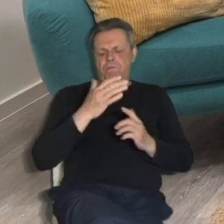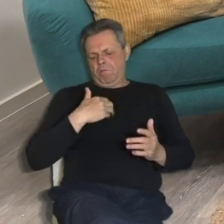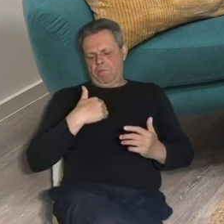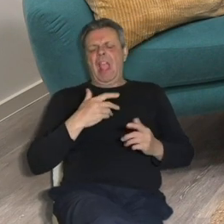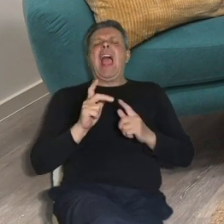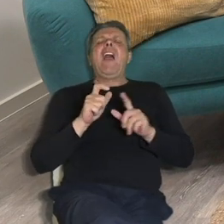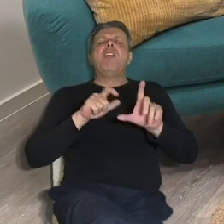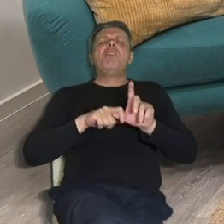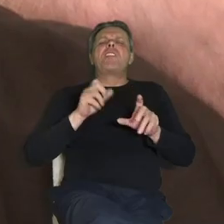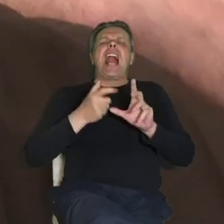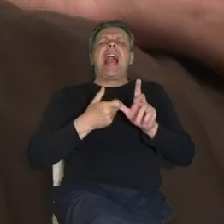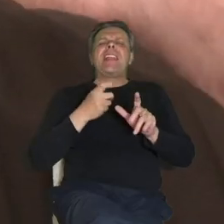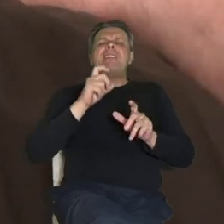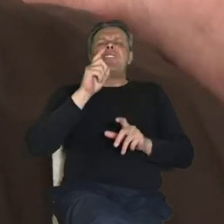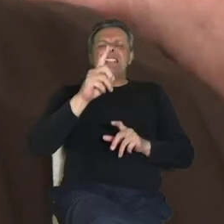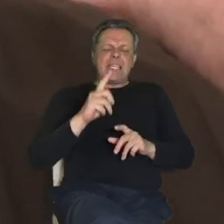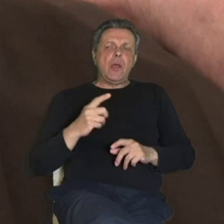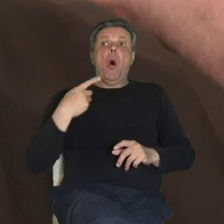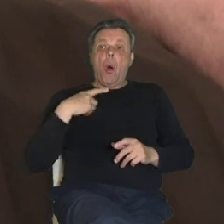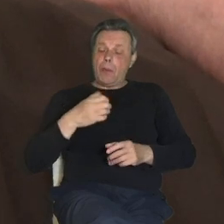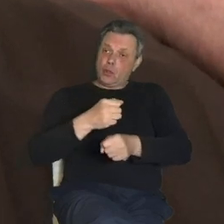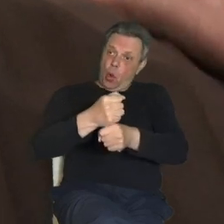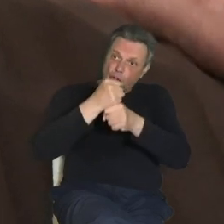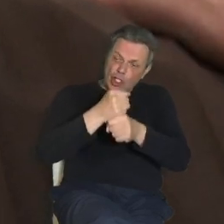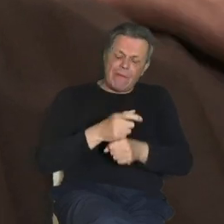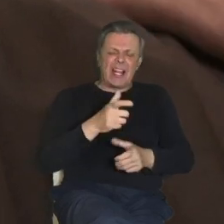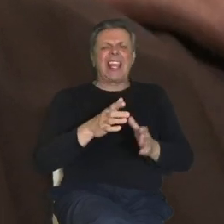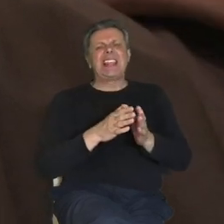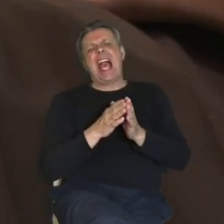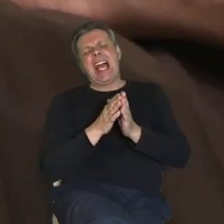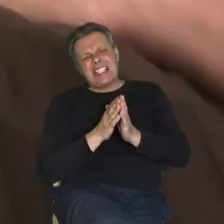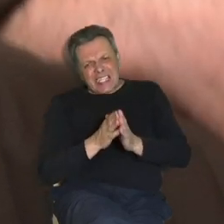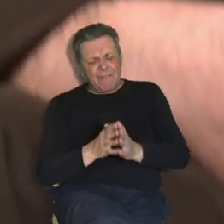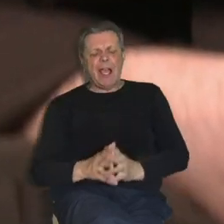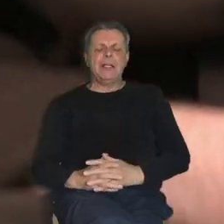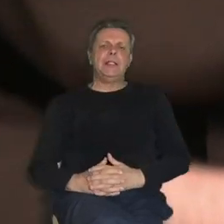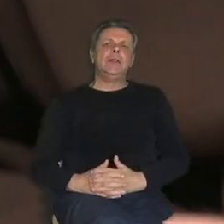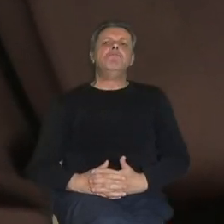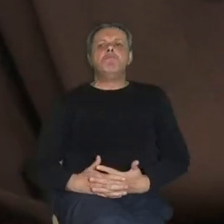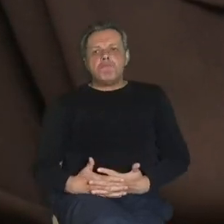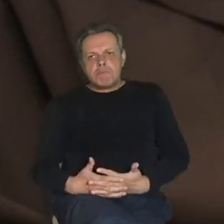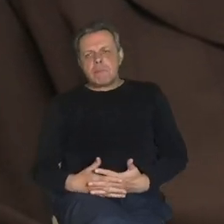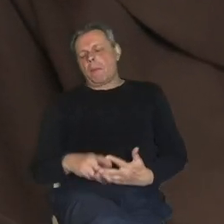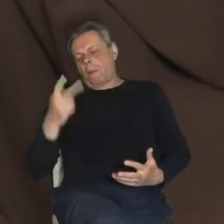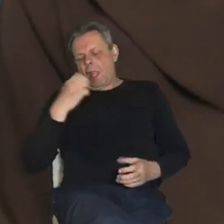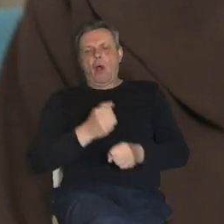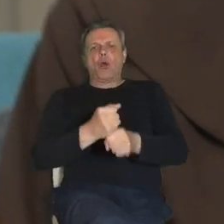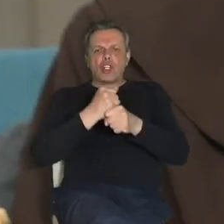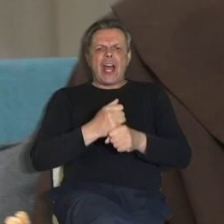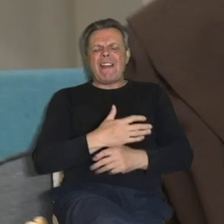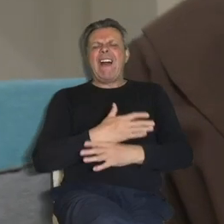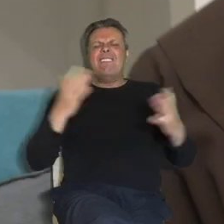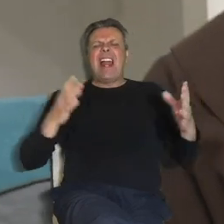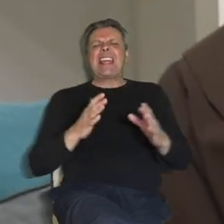tamo uspostavili, održavali, kasnije se, dakle, ta crkva Velike Gospe, koja se slavi na